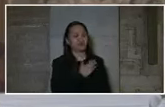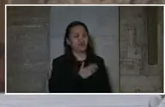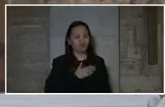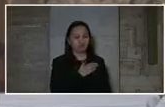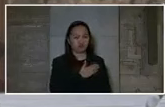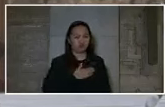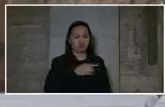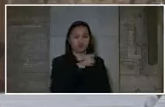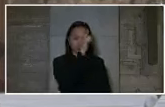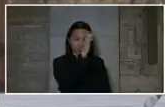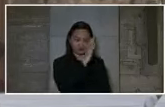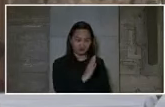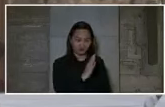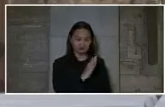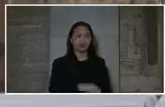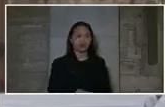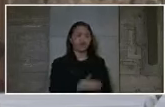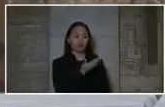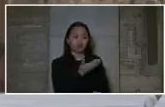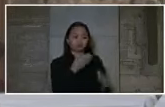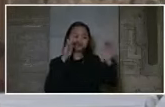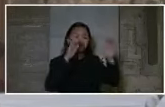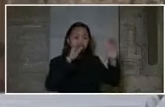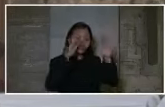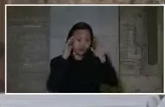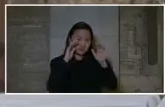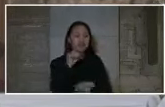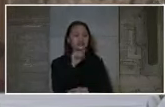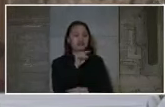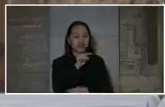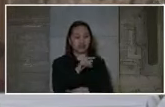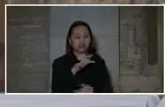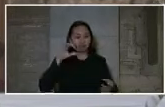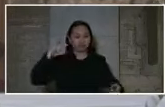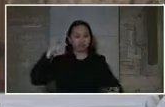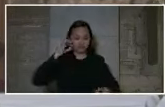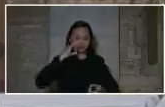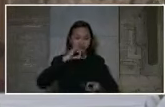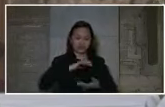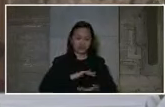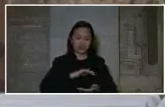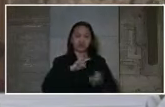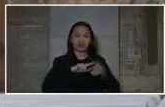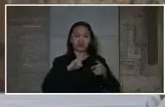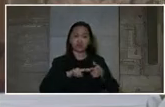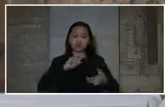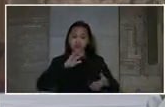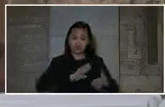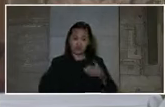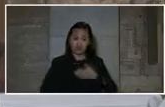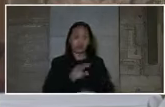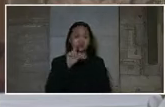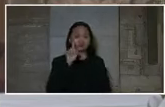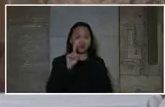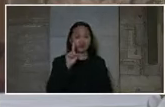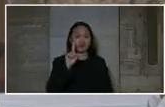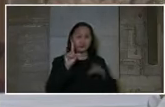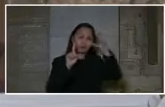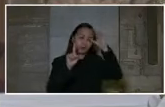Diyos. Makinig ka, ikaw ay maglilihi at manganganak ng isang